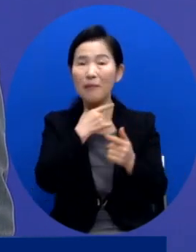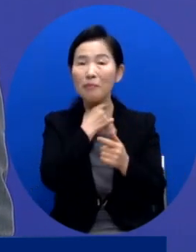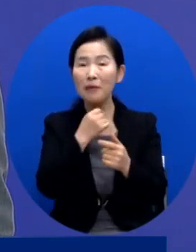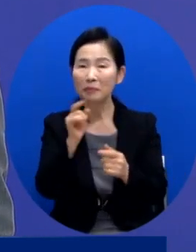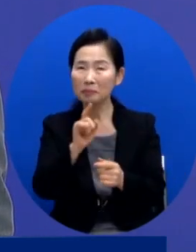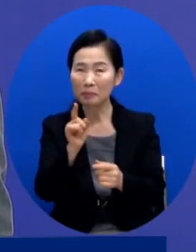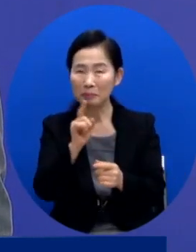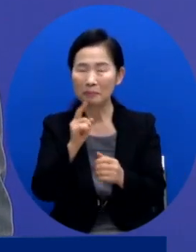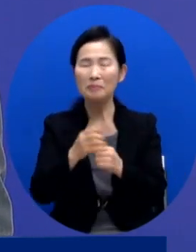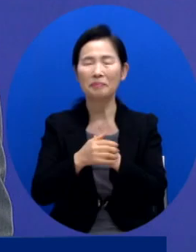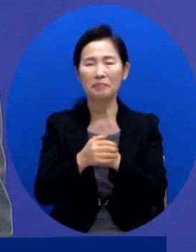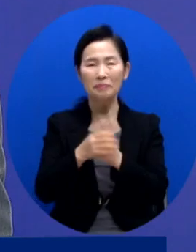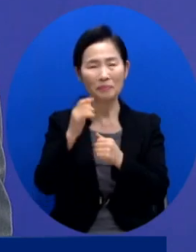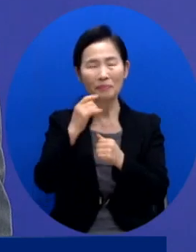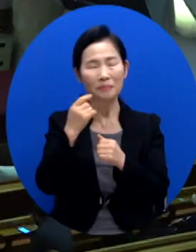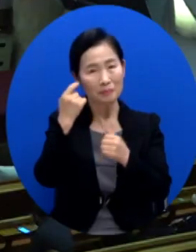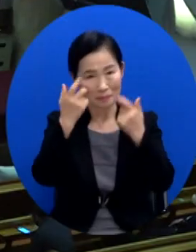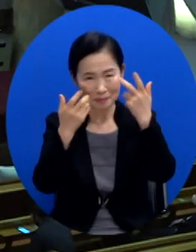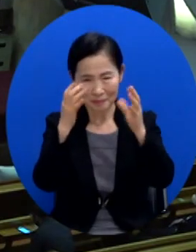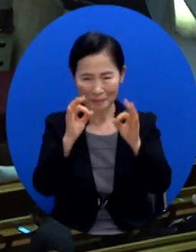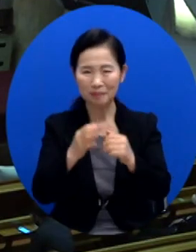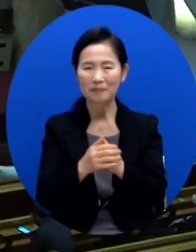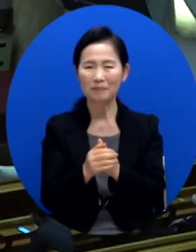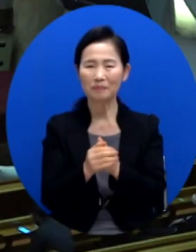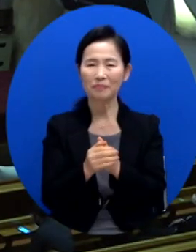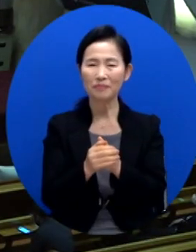들어봤습니다. 박세현 기자입니다.